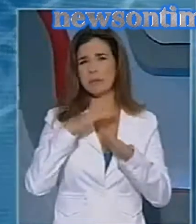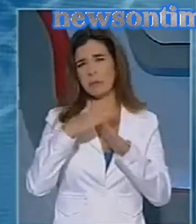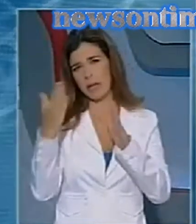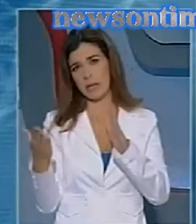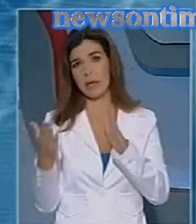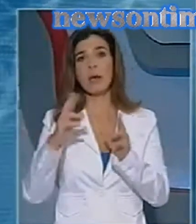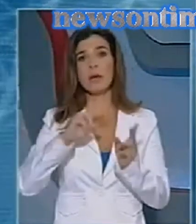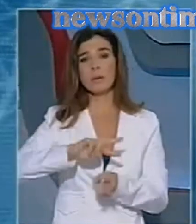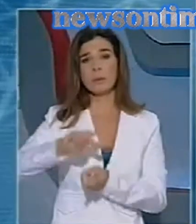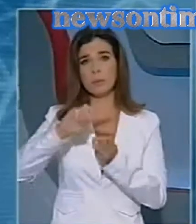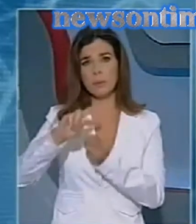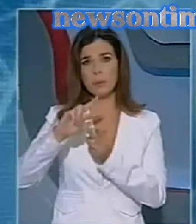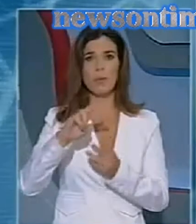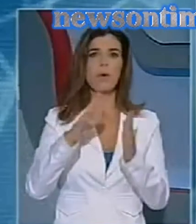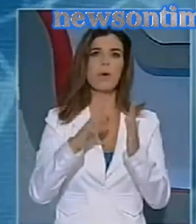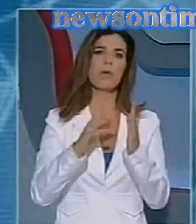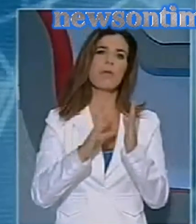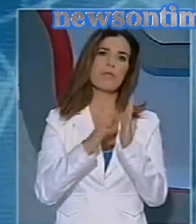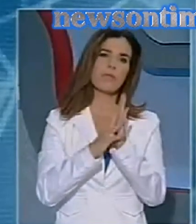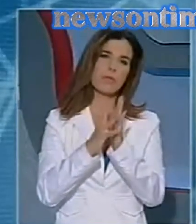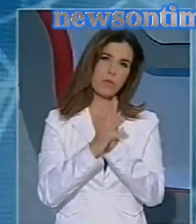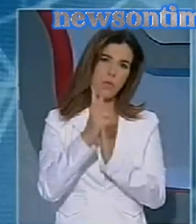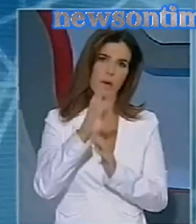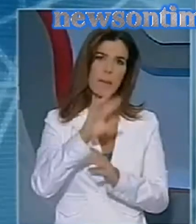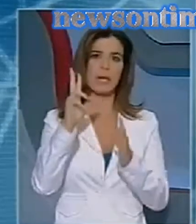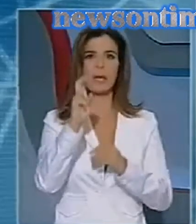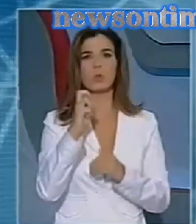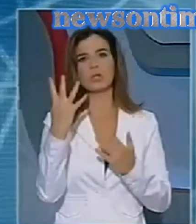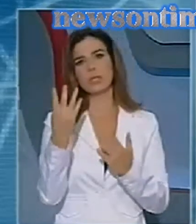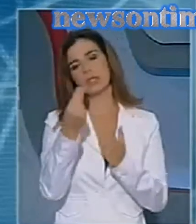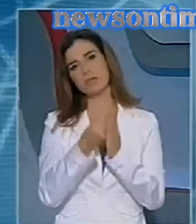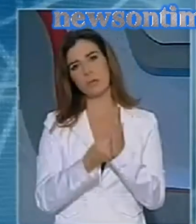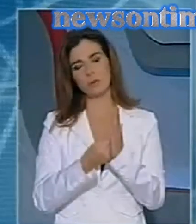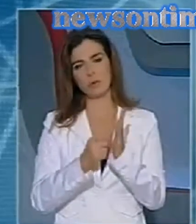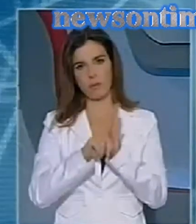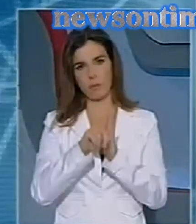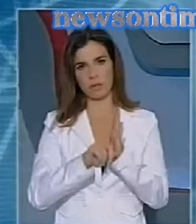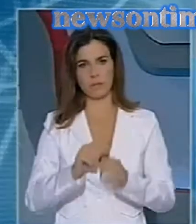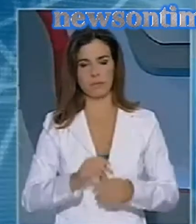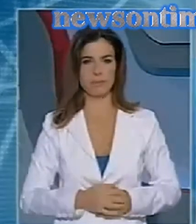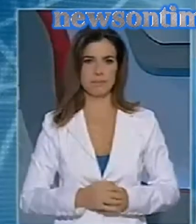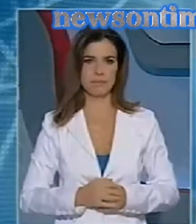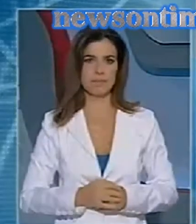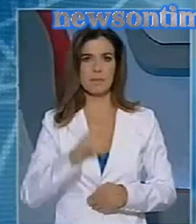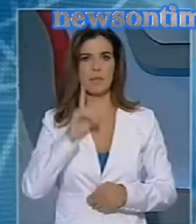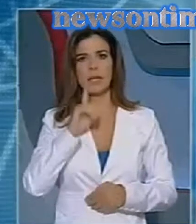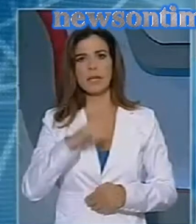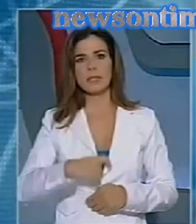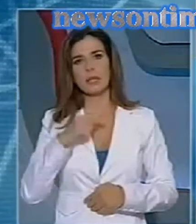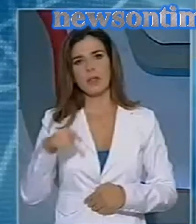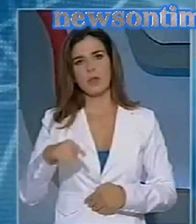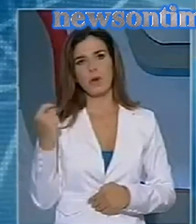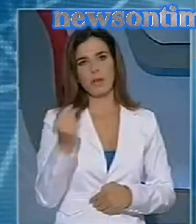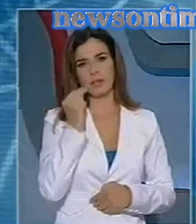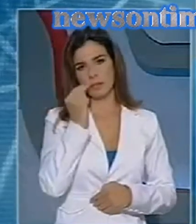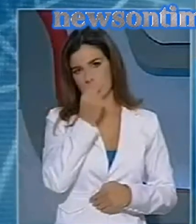το μεσημέρι και μετά. Νοτιάδες ασθενείς και θερμοκρασία από 12 έως 24 βαθμούς Κελσίου. Στο σημείο αυτό, κυρίες